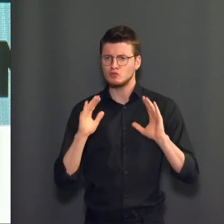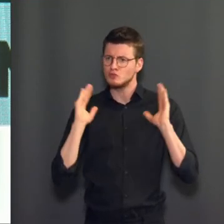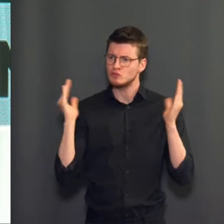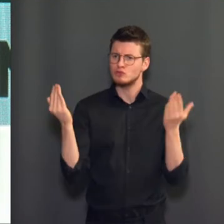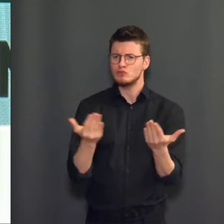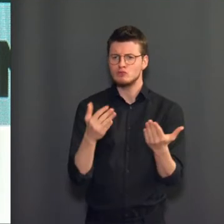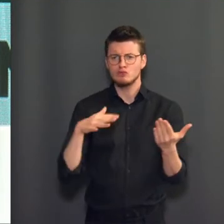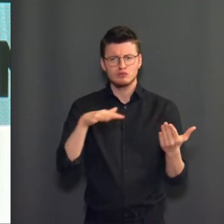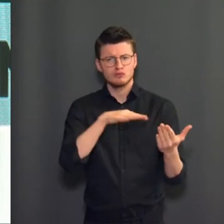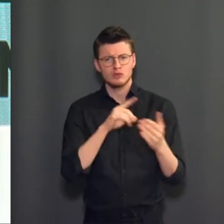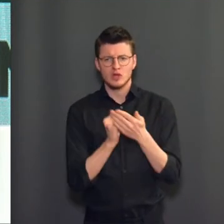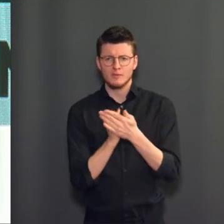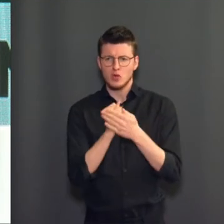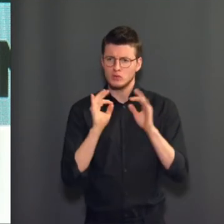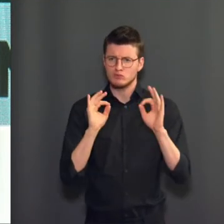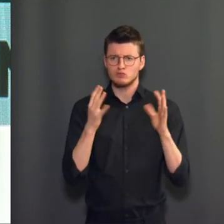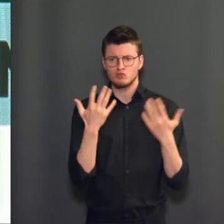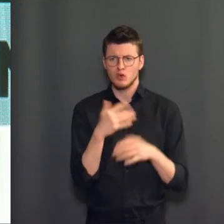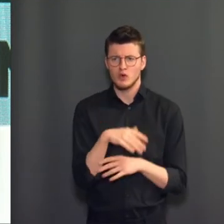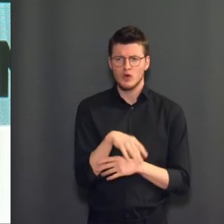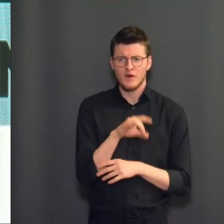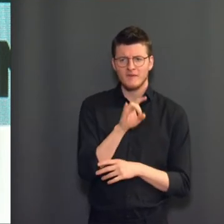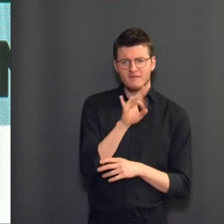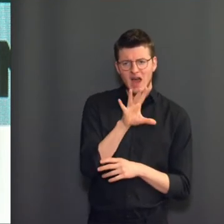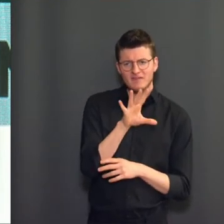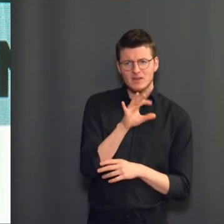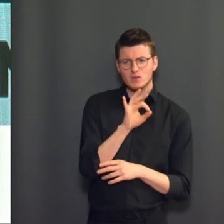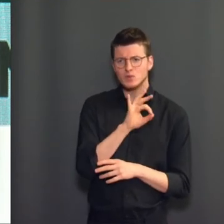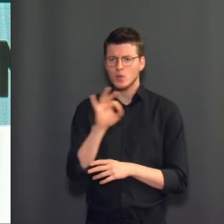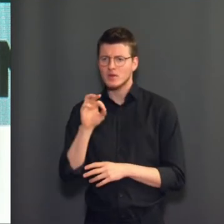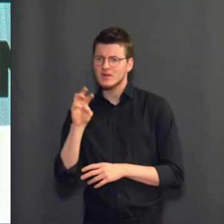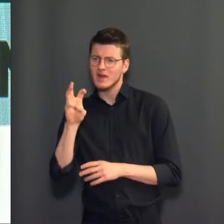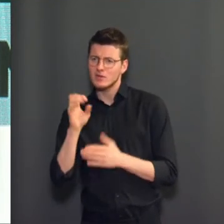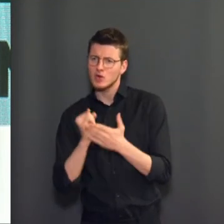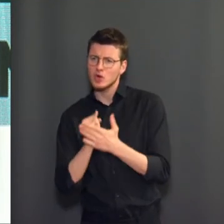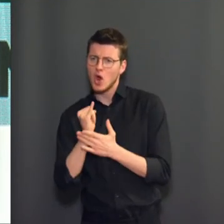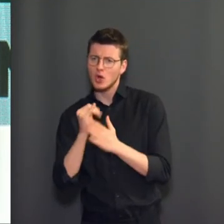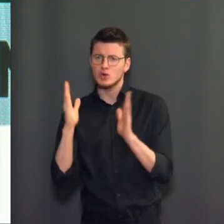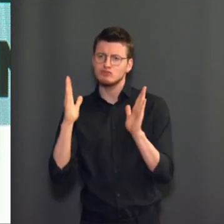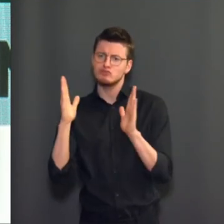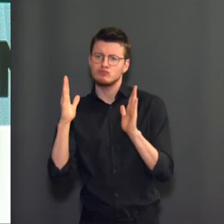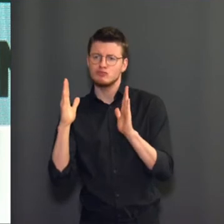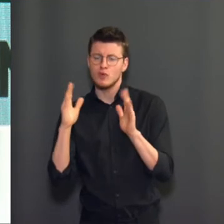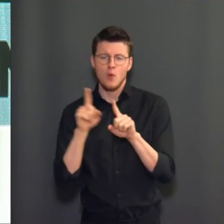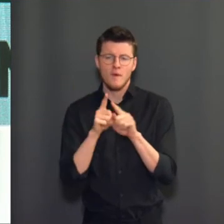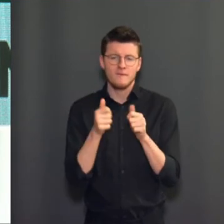Celsius. Maar volg vooral de instructies van de apotheker en de fabrikant.